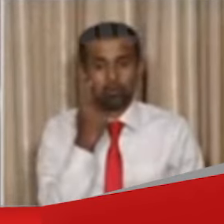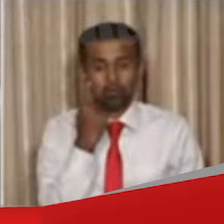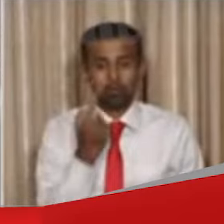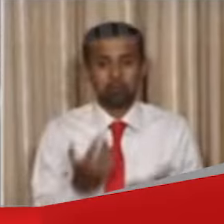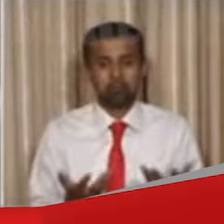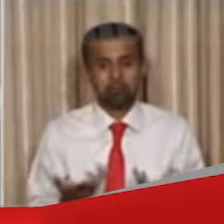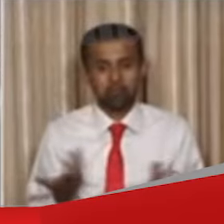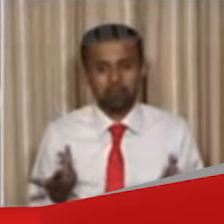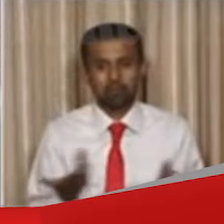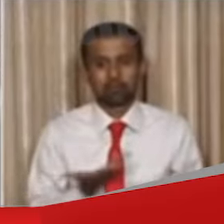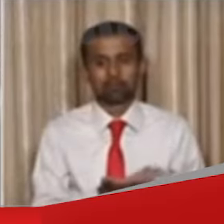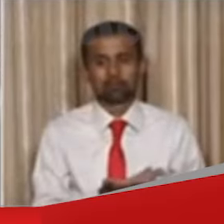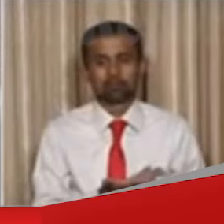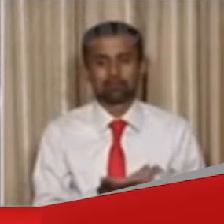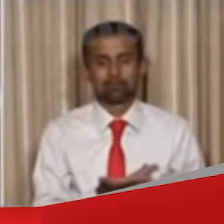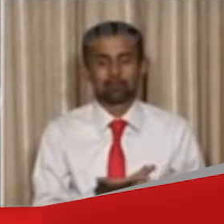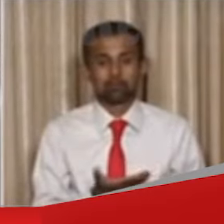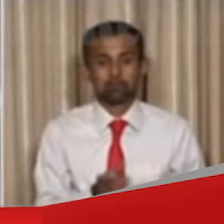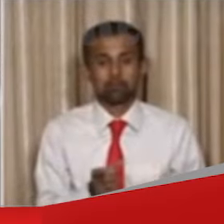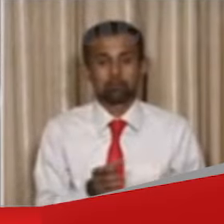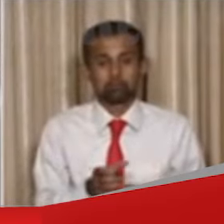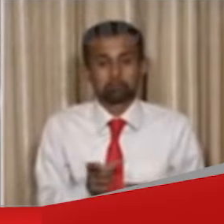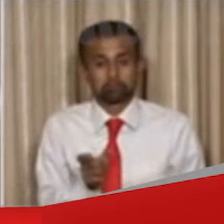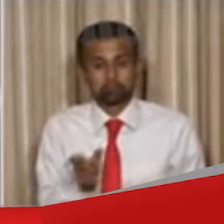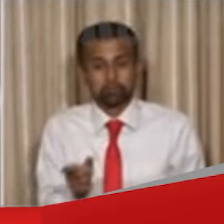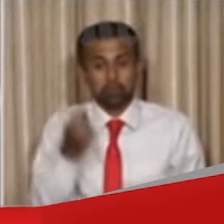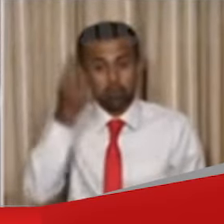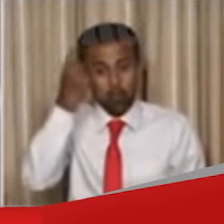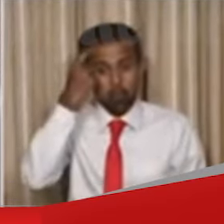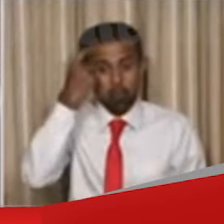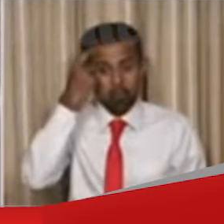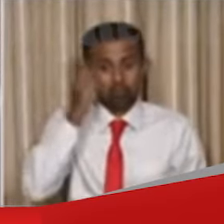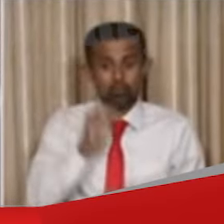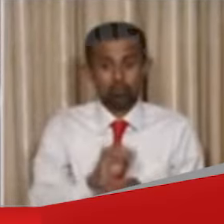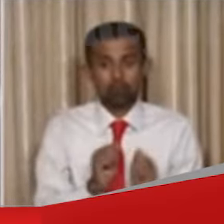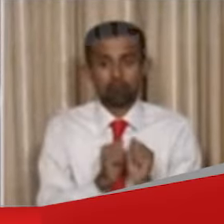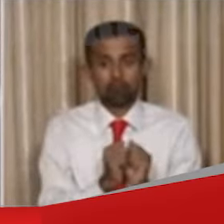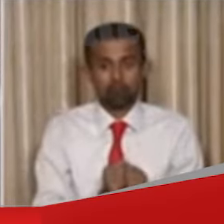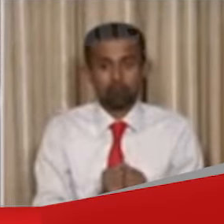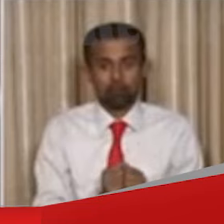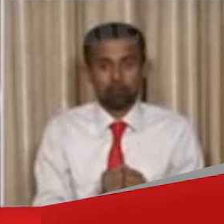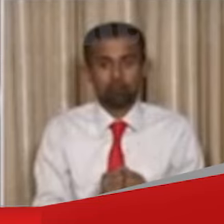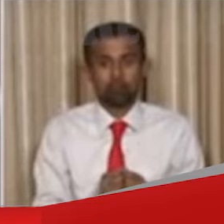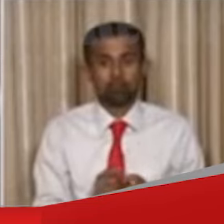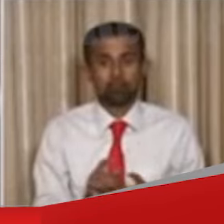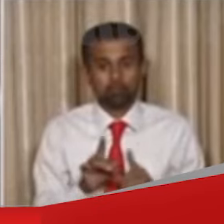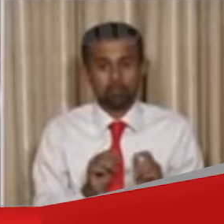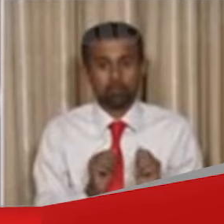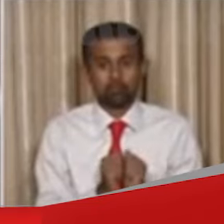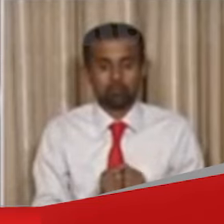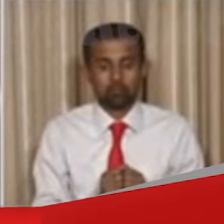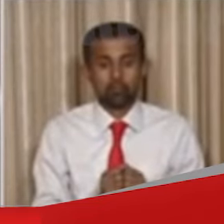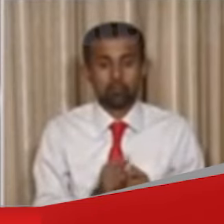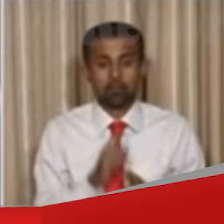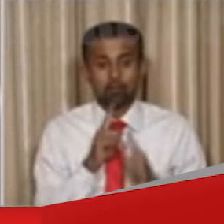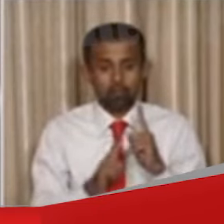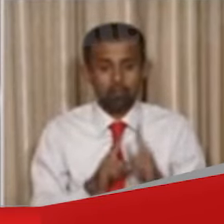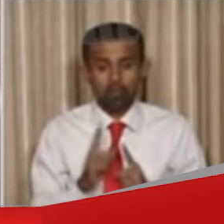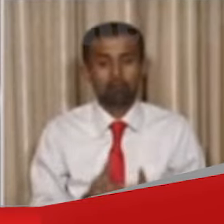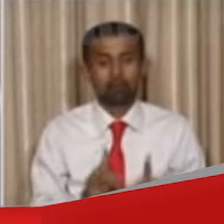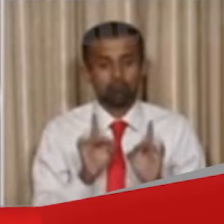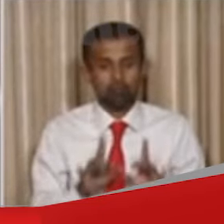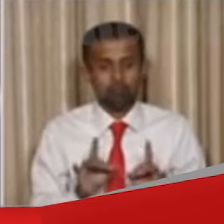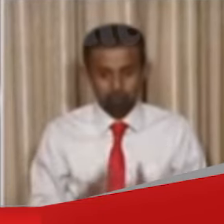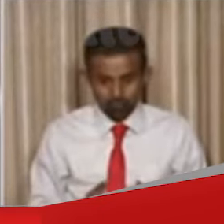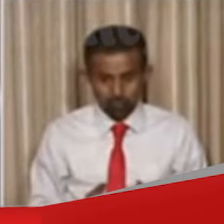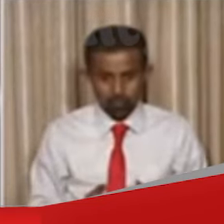නොහැකි තත්ත්වයක් තුල මර්ධනයම ඔළුවේ තියාගෙන වැඩ කරන ඒ වෙනුවෙන්ම කටයුතු කරන ඒ වෙනුවෙන්ම පාරම්බාන ආකාරයේ